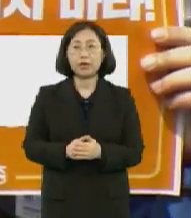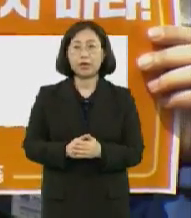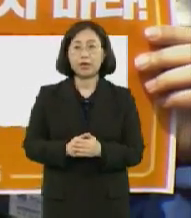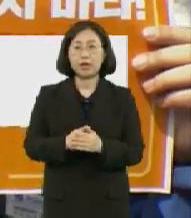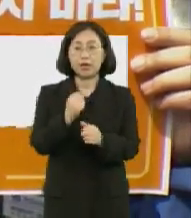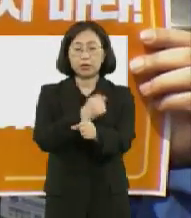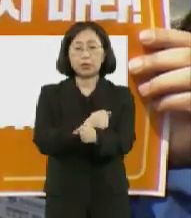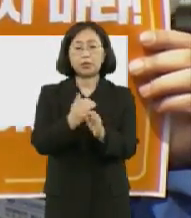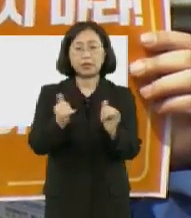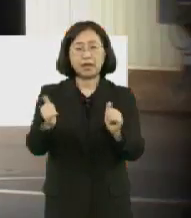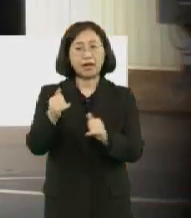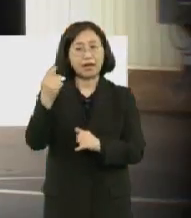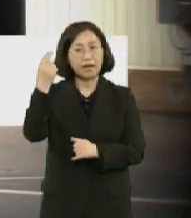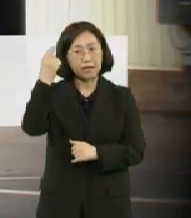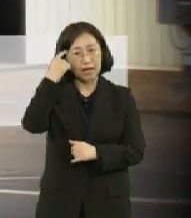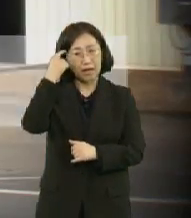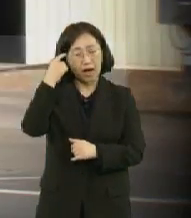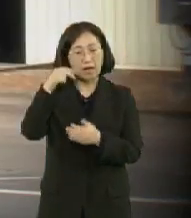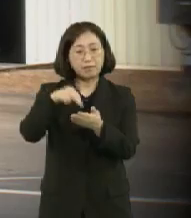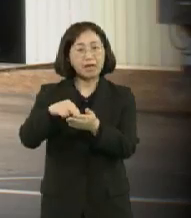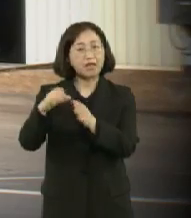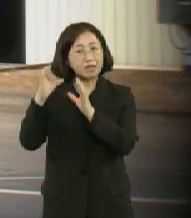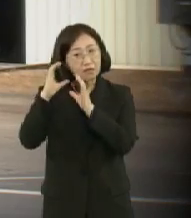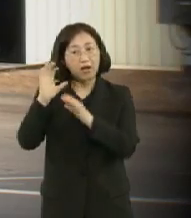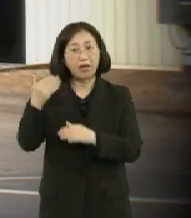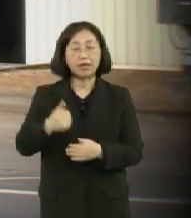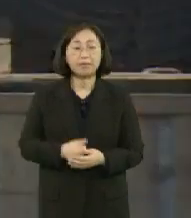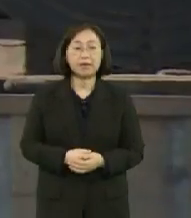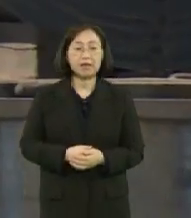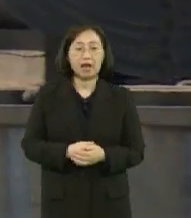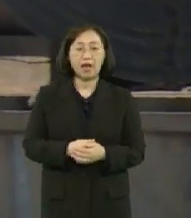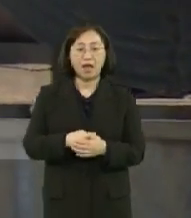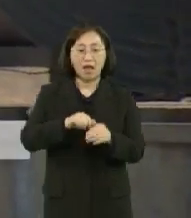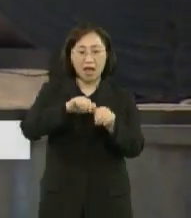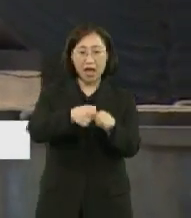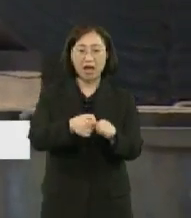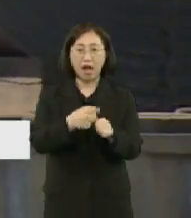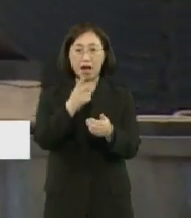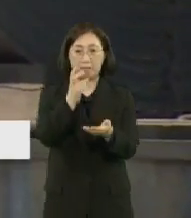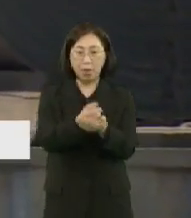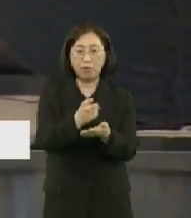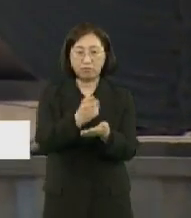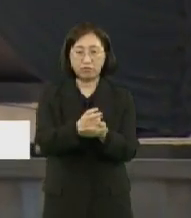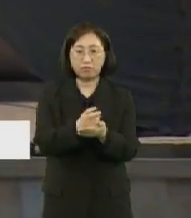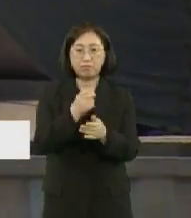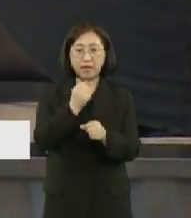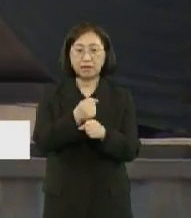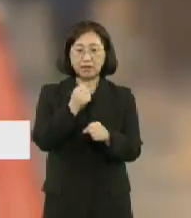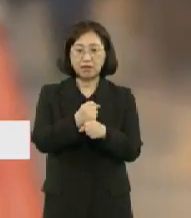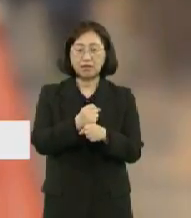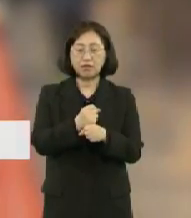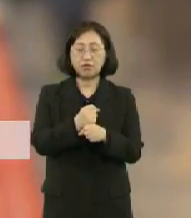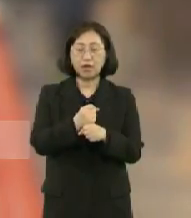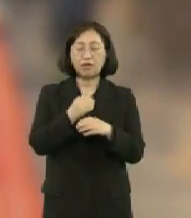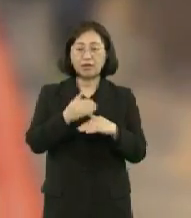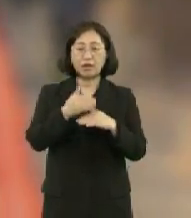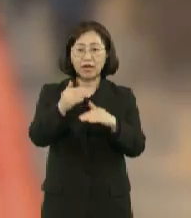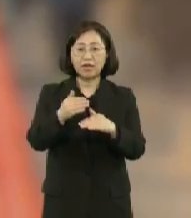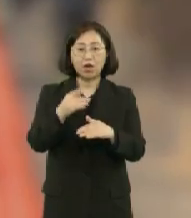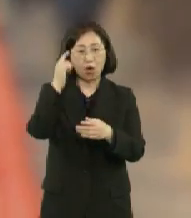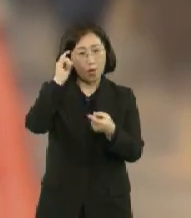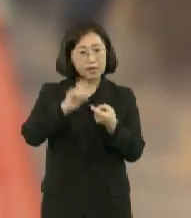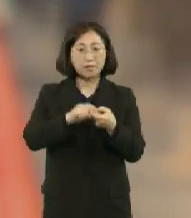노동자의 의견을 들어야 합니다. 강력한 처벌 규정으로 입법 과정부터 뜨거운 관심을 모은 중대재해처벌법.